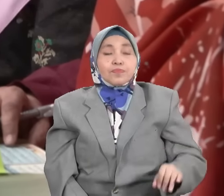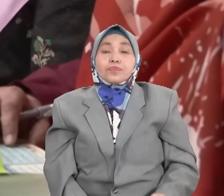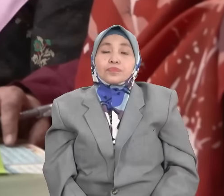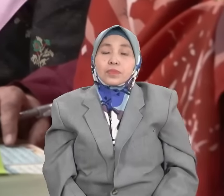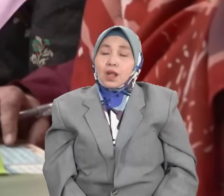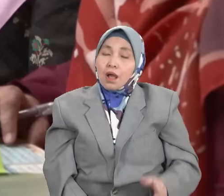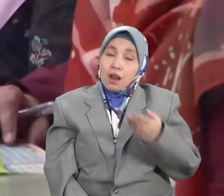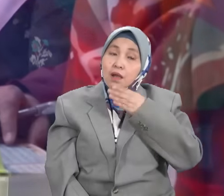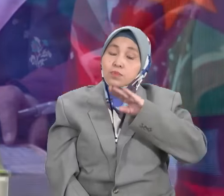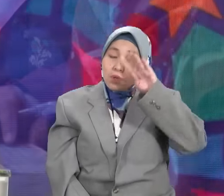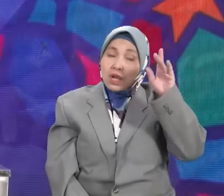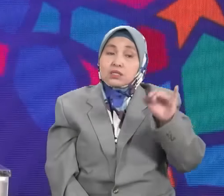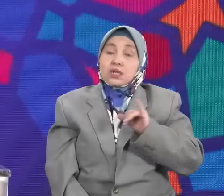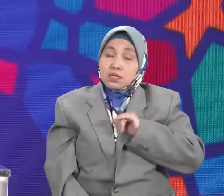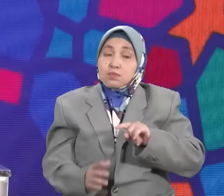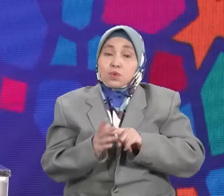Alhamdulillah